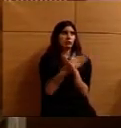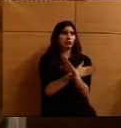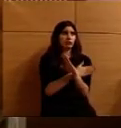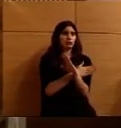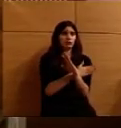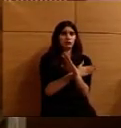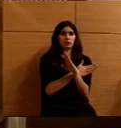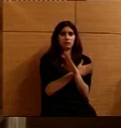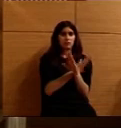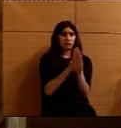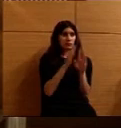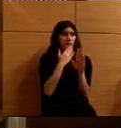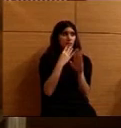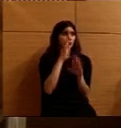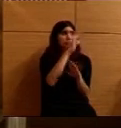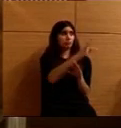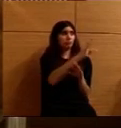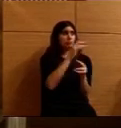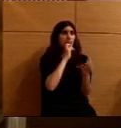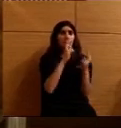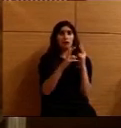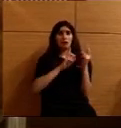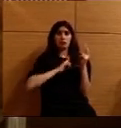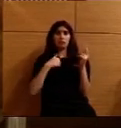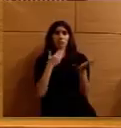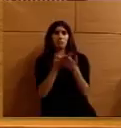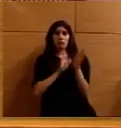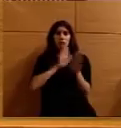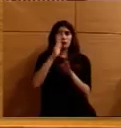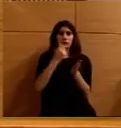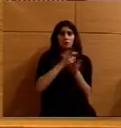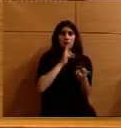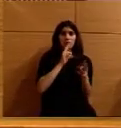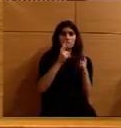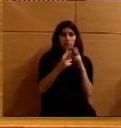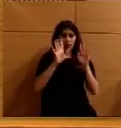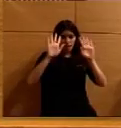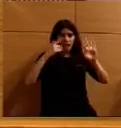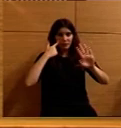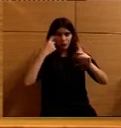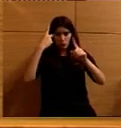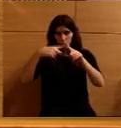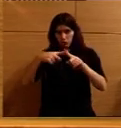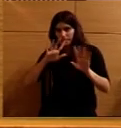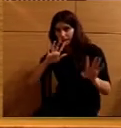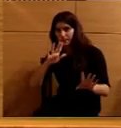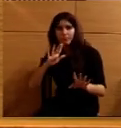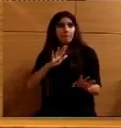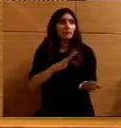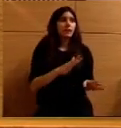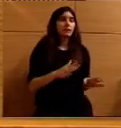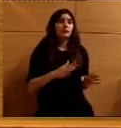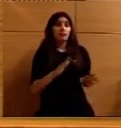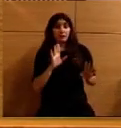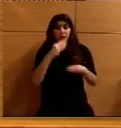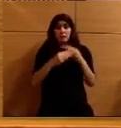Segarra. Si vostè li dona paraula per referir-se a mi, jo li la vaig demanar per contestar-li. Farem una cosa. Podem estar...